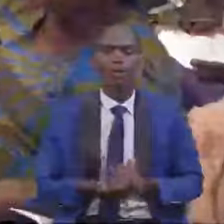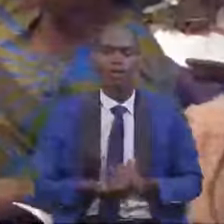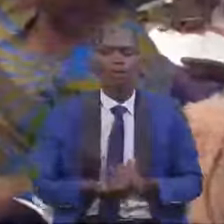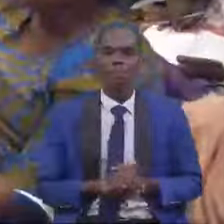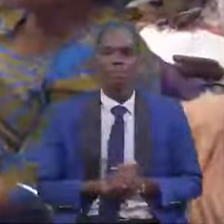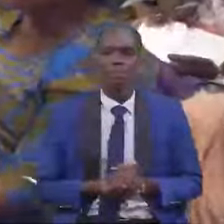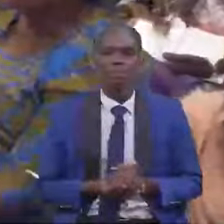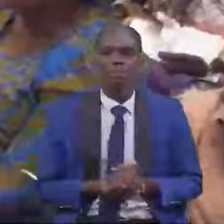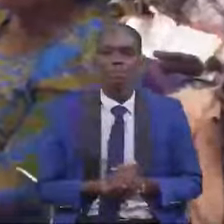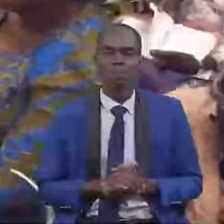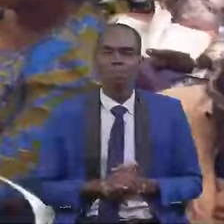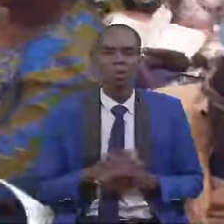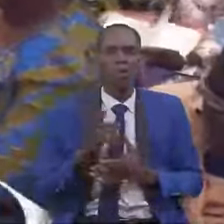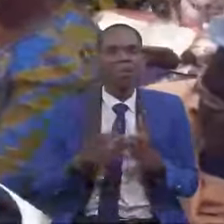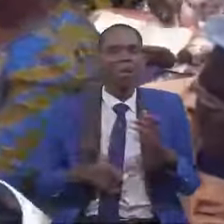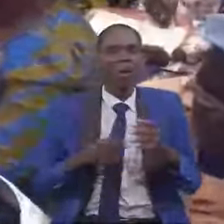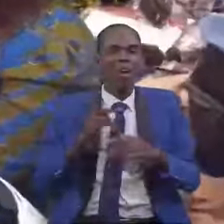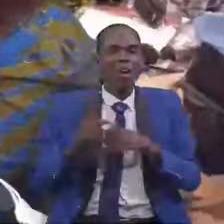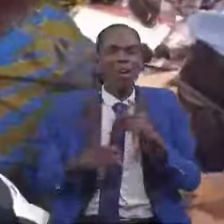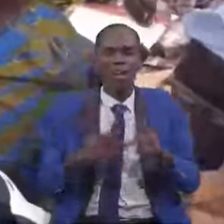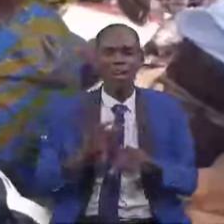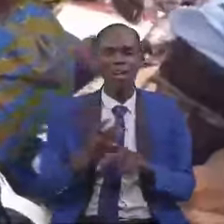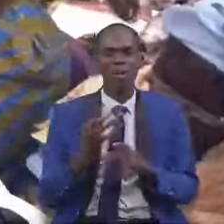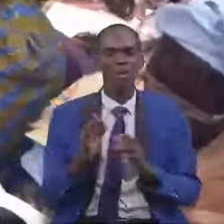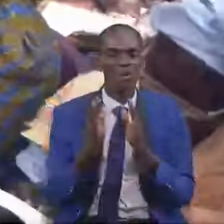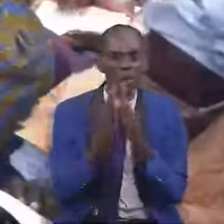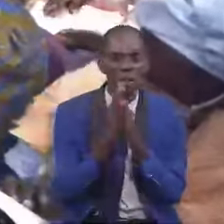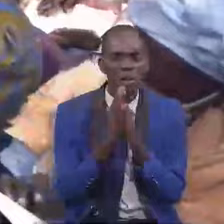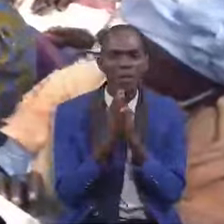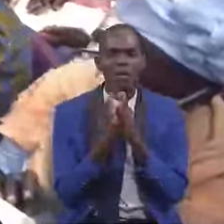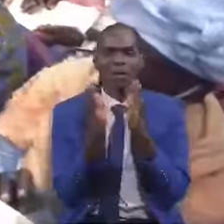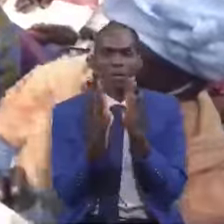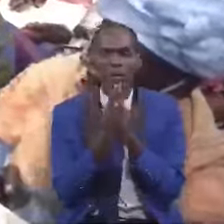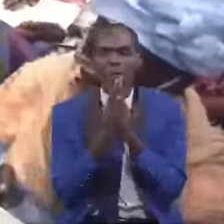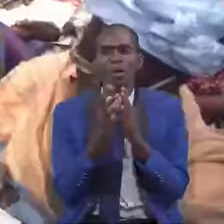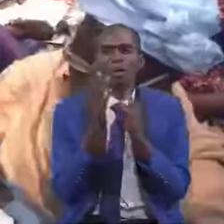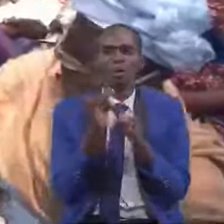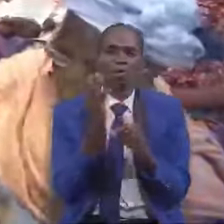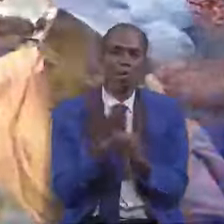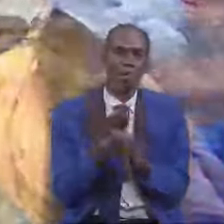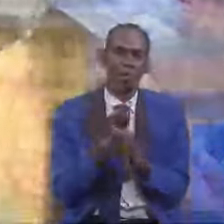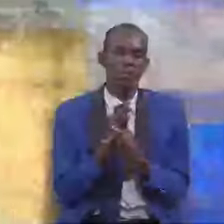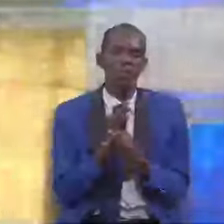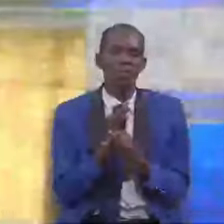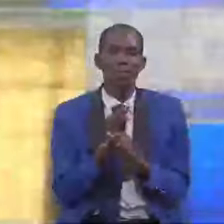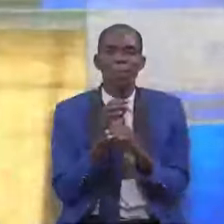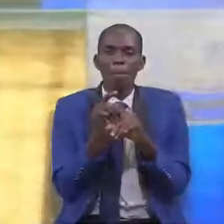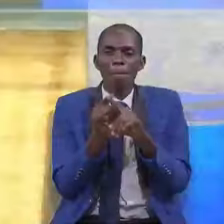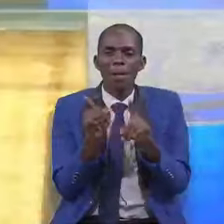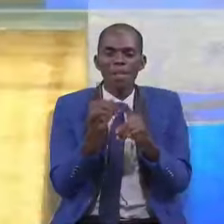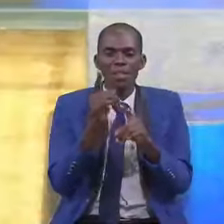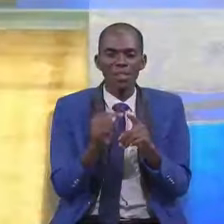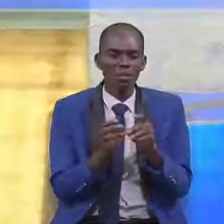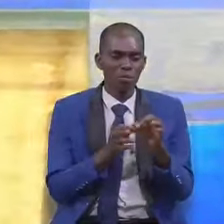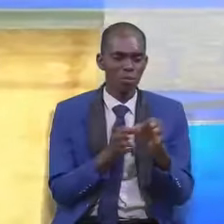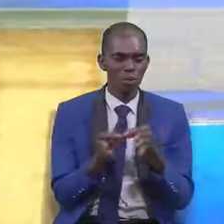Quel genre de prière? Il y a diverses prières, mais la prescription est que, comme vous